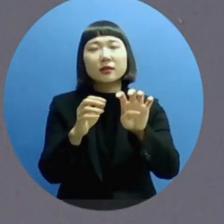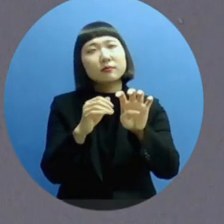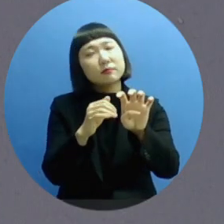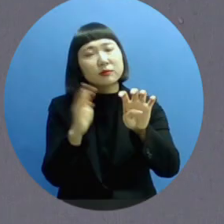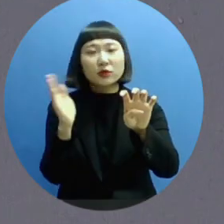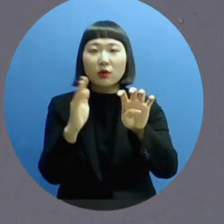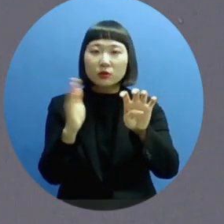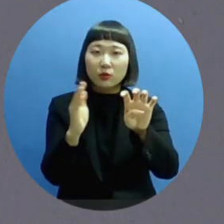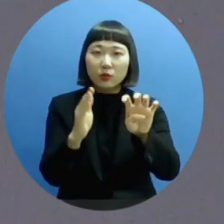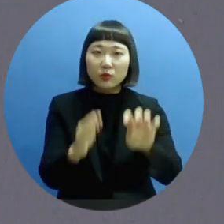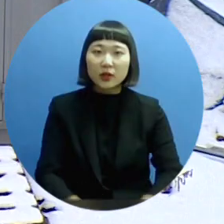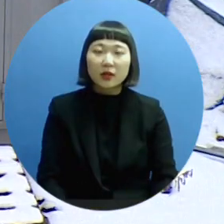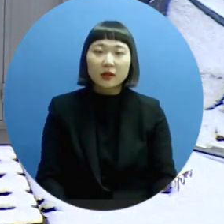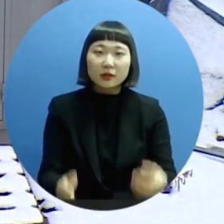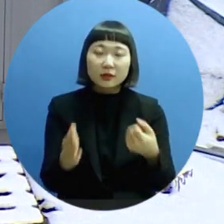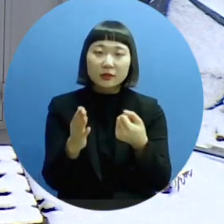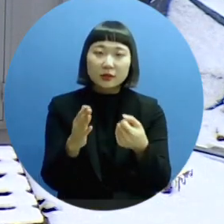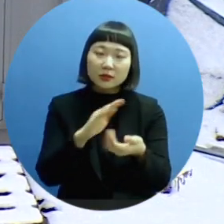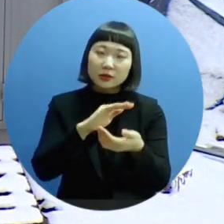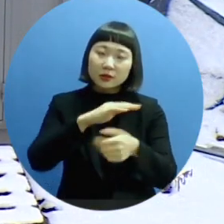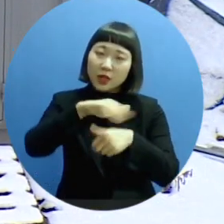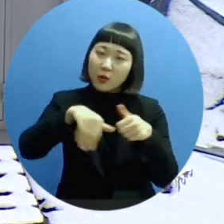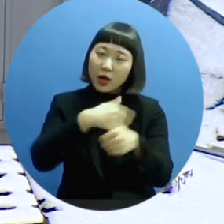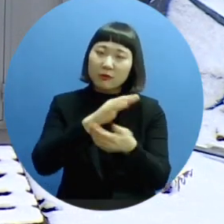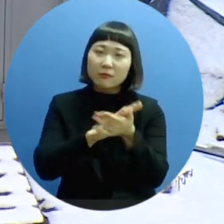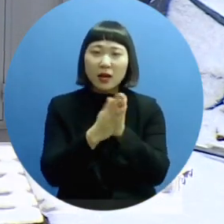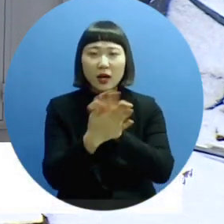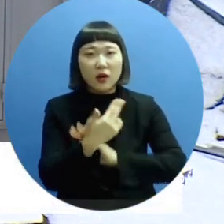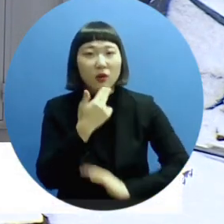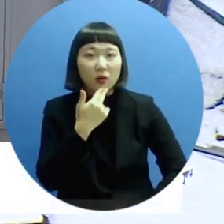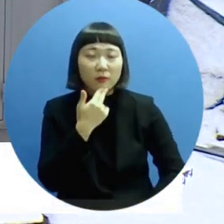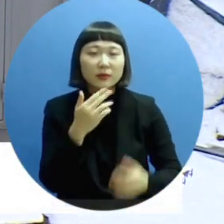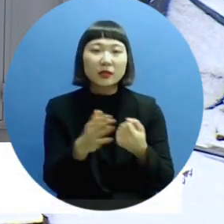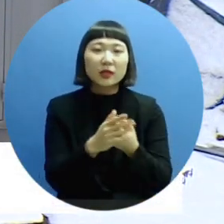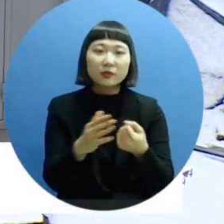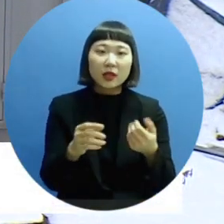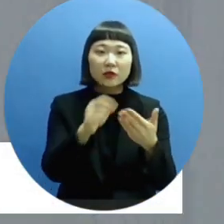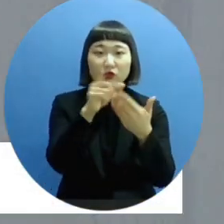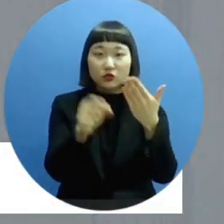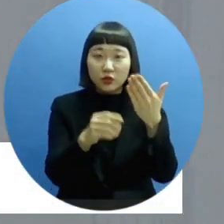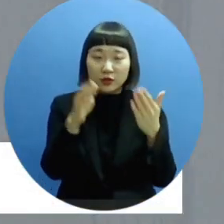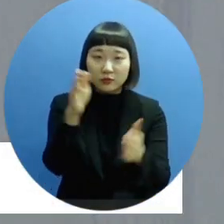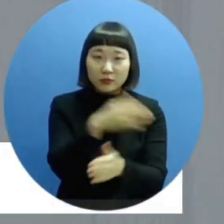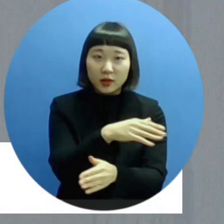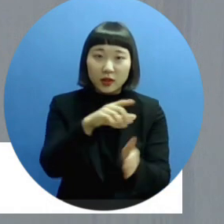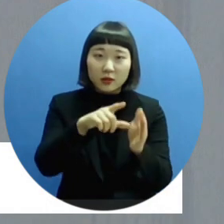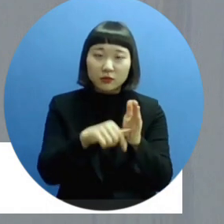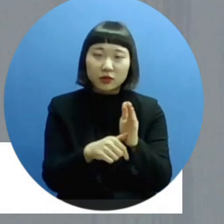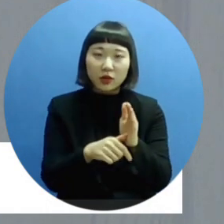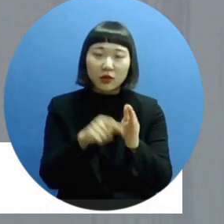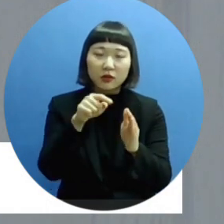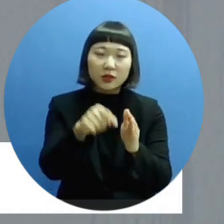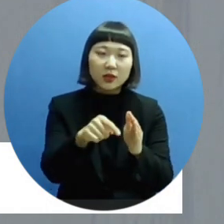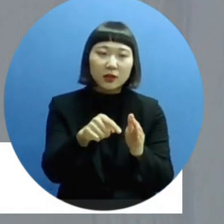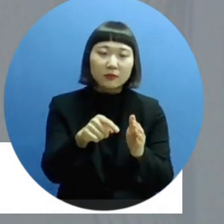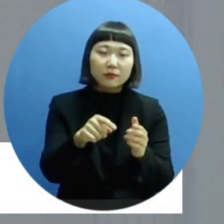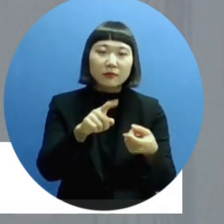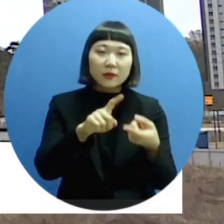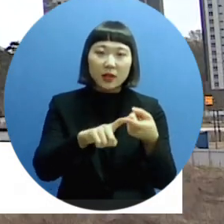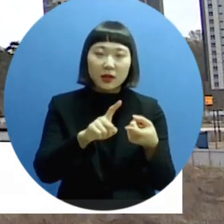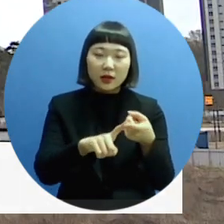청약에도 상황은 크게 바뀌지 않았고 9월부터는 사업 시행자가 미분양 물량을 해소하기 위해 선착순 분양을